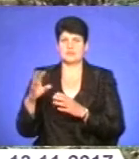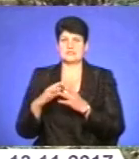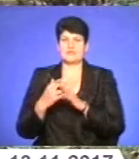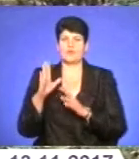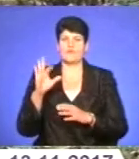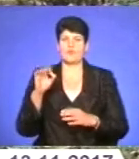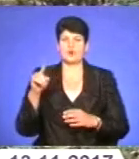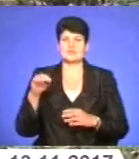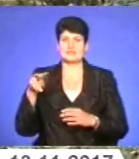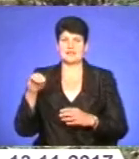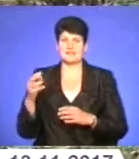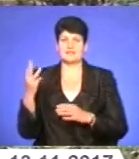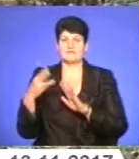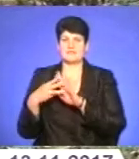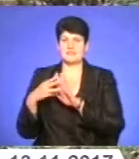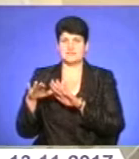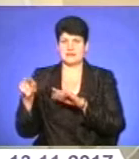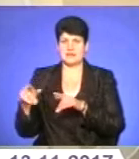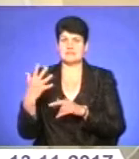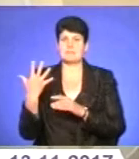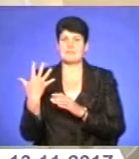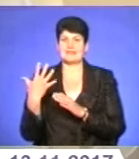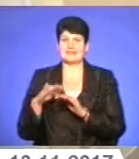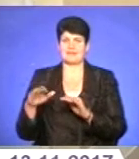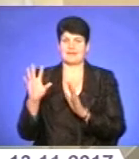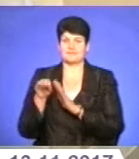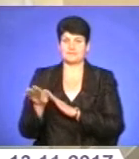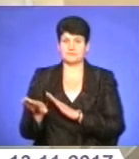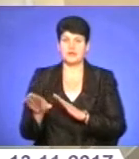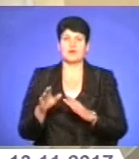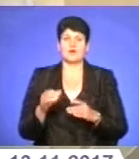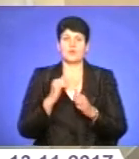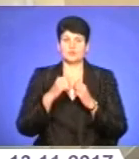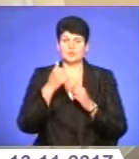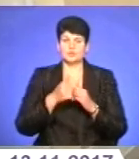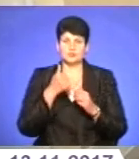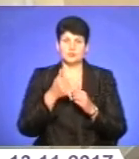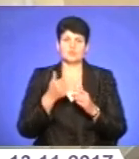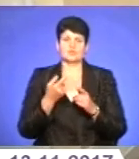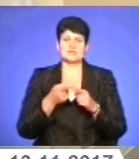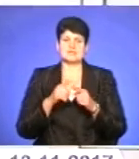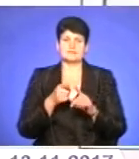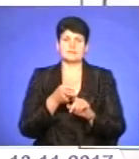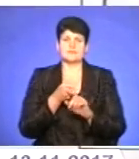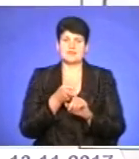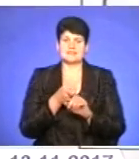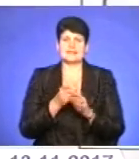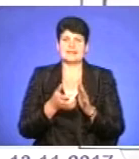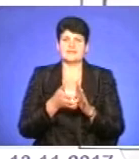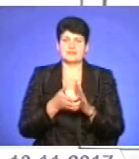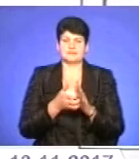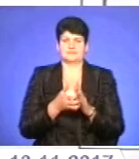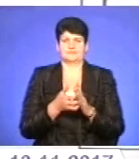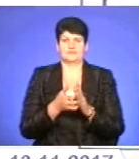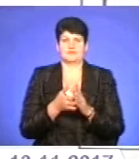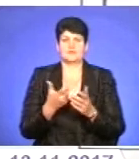зараз складає 8, із них 5 дітей. Лікарі зазначають, що ріст захворюваності насамперед пов'язаний із недостатнім рівнем